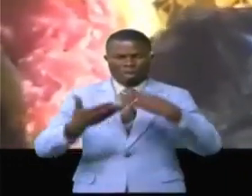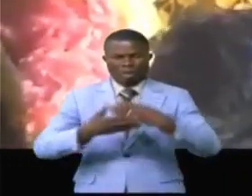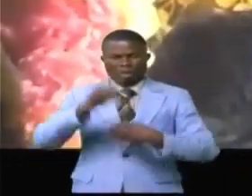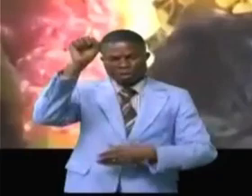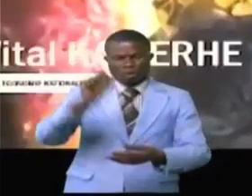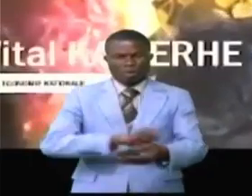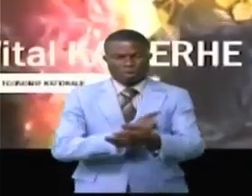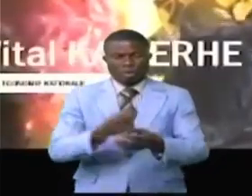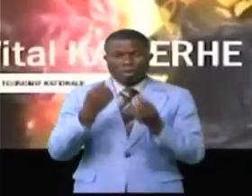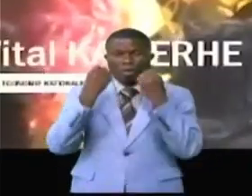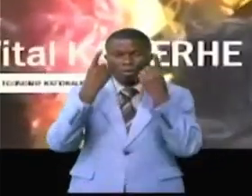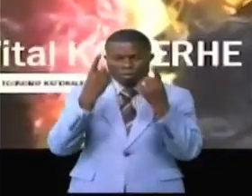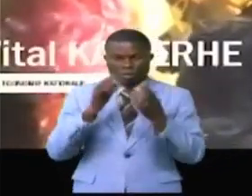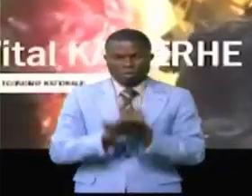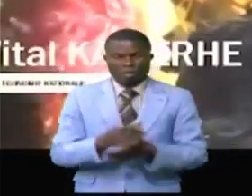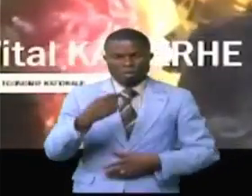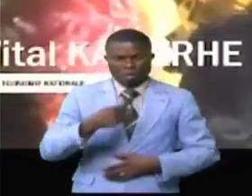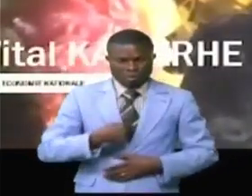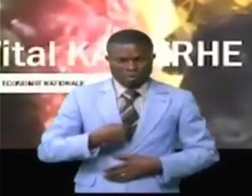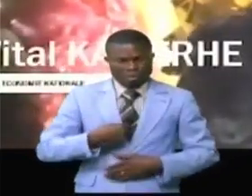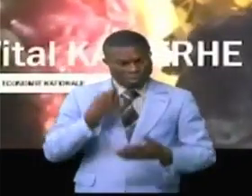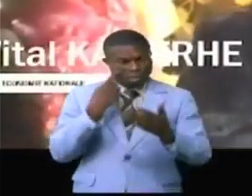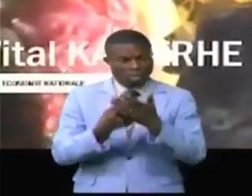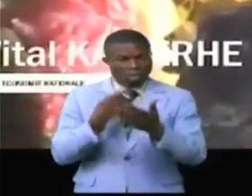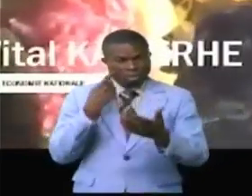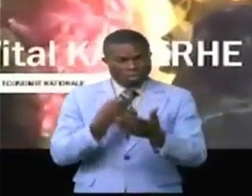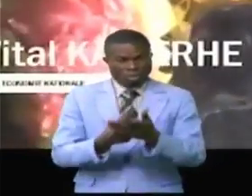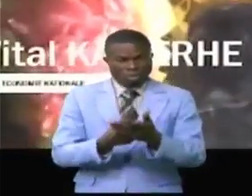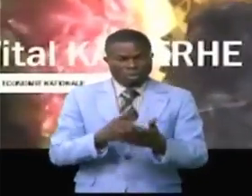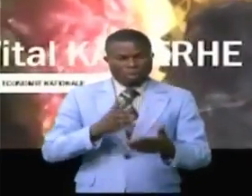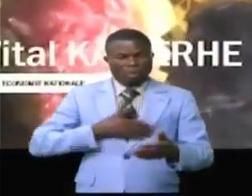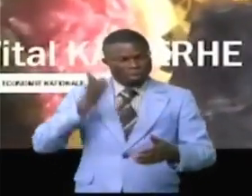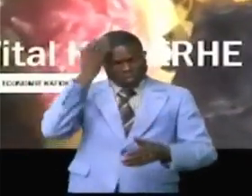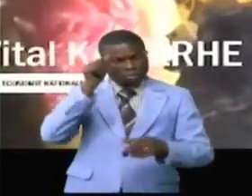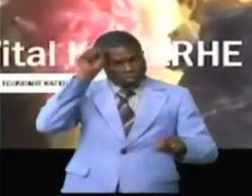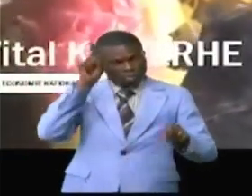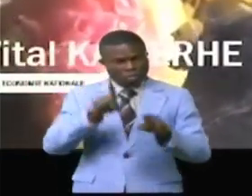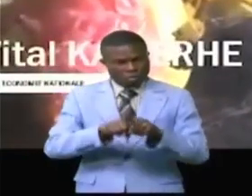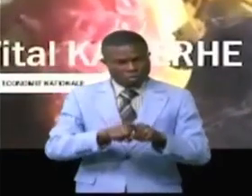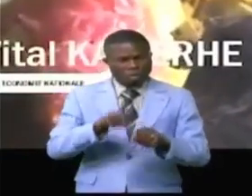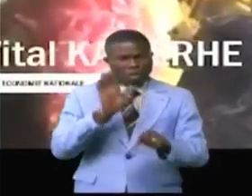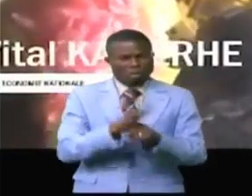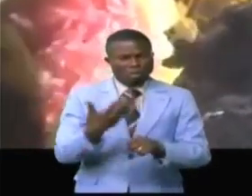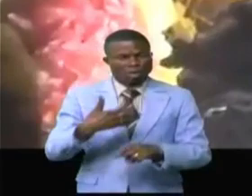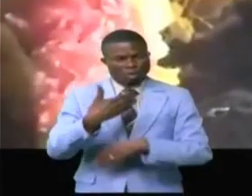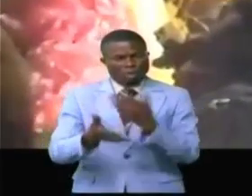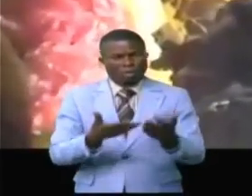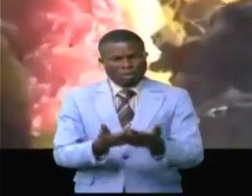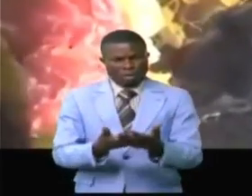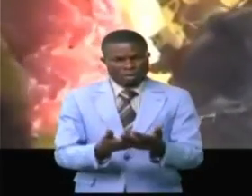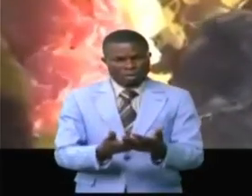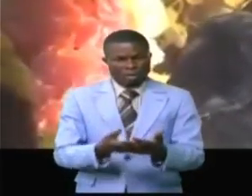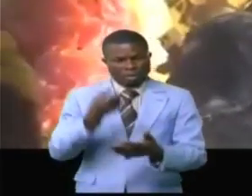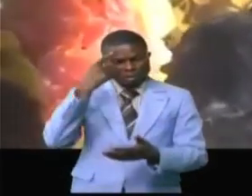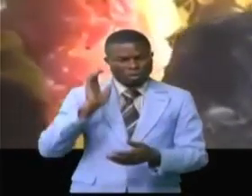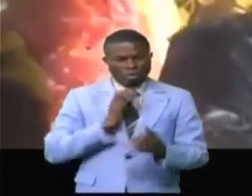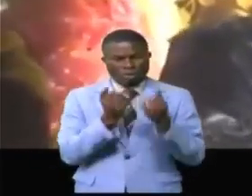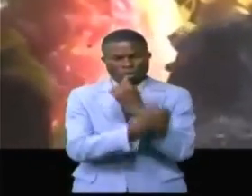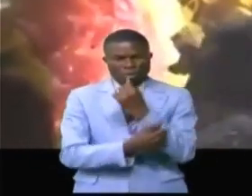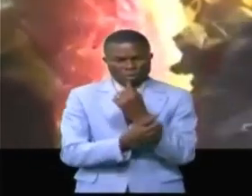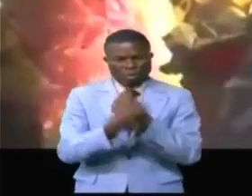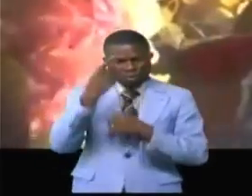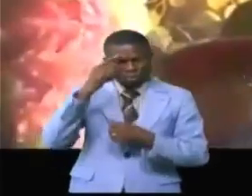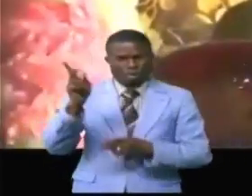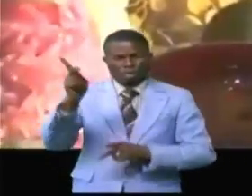vous étonner. Moi, je remarquais que mon beau-frère avait encore beaucoup de choses à accomplir pour notre pays et pour